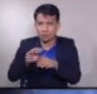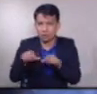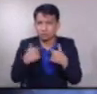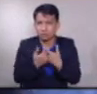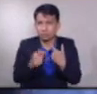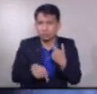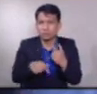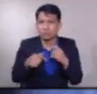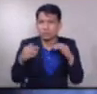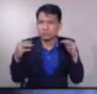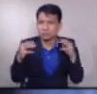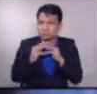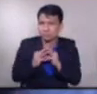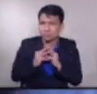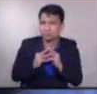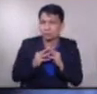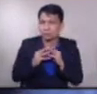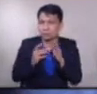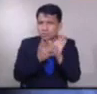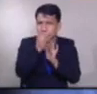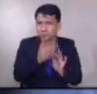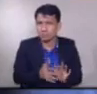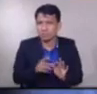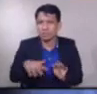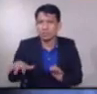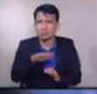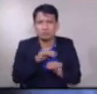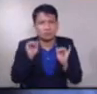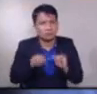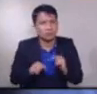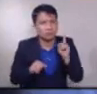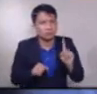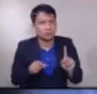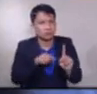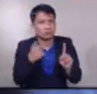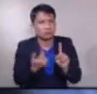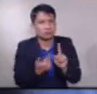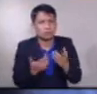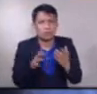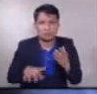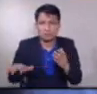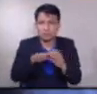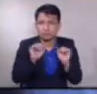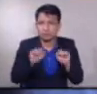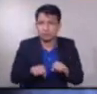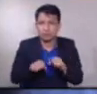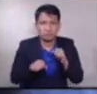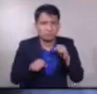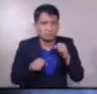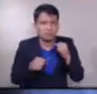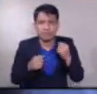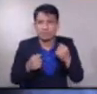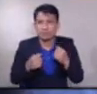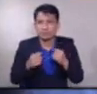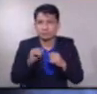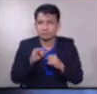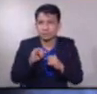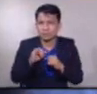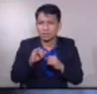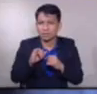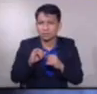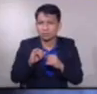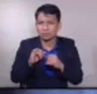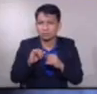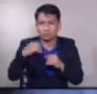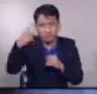Christian. In fact, we have Royal Maharlika Tribes One Nation Incorporated na umiikot as an indigenous political organization,